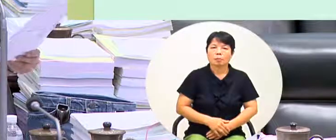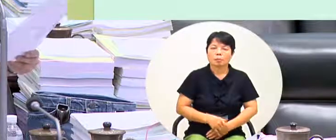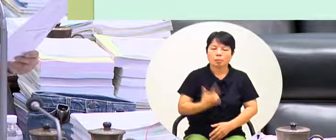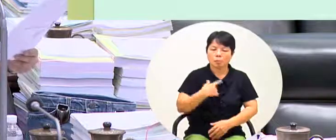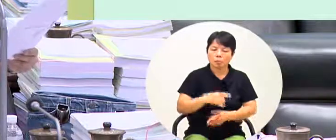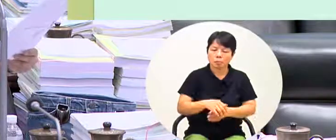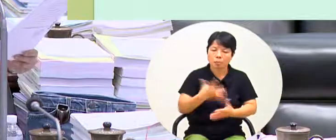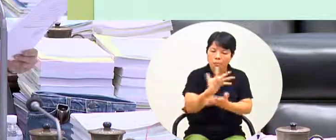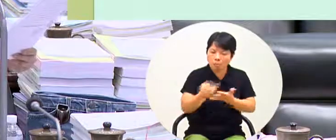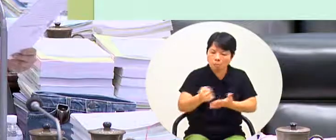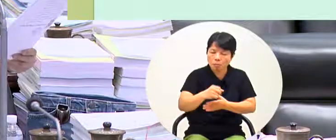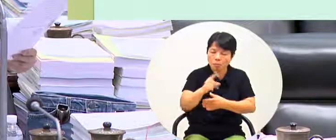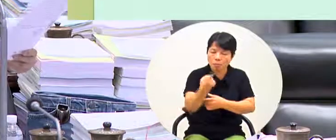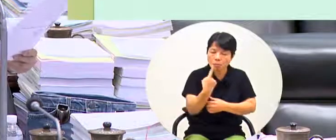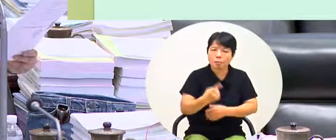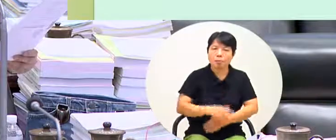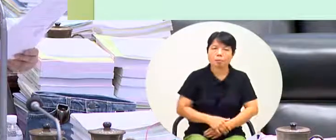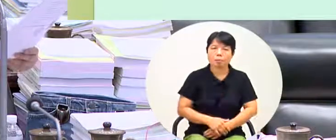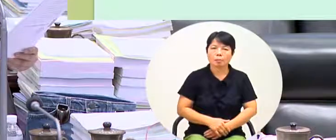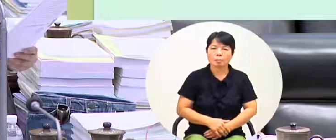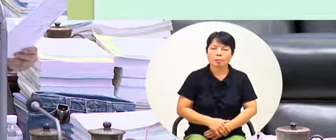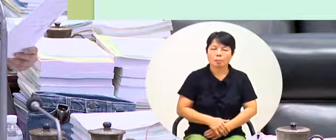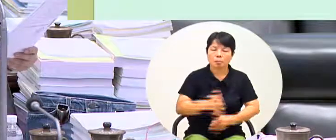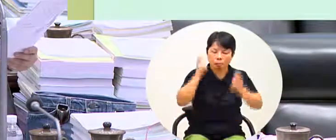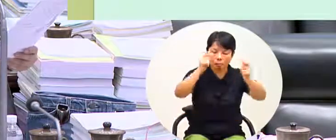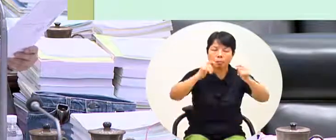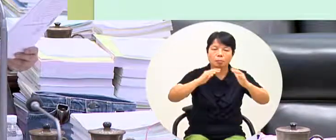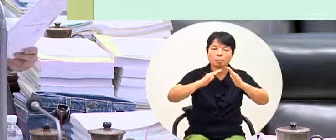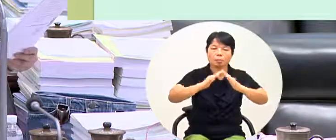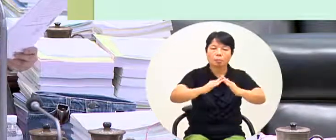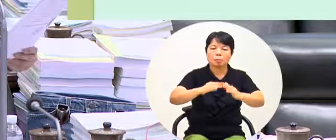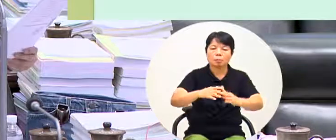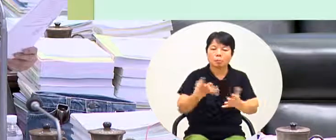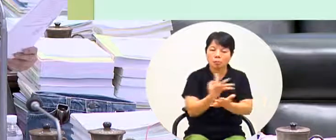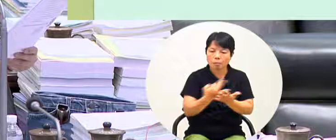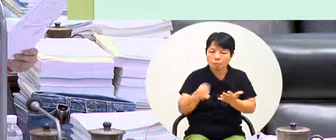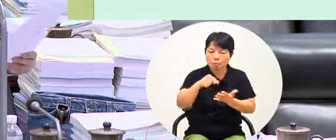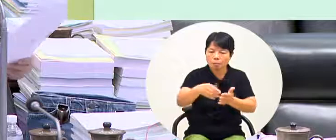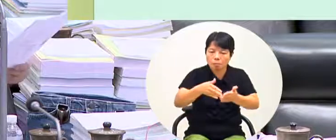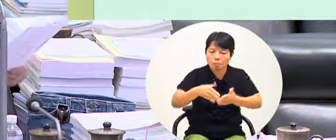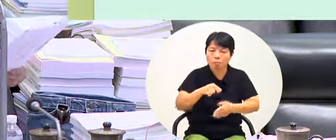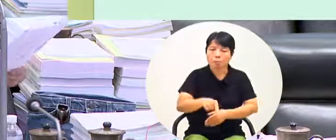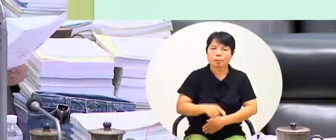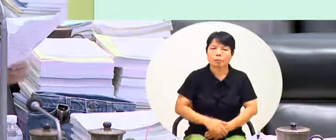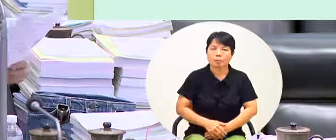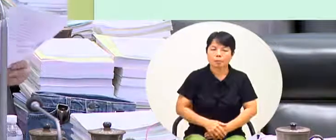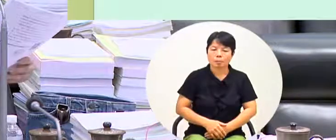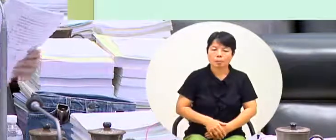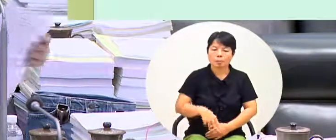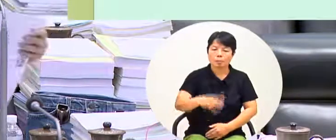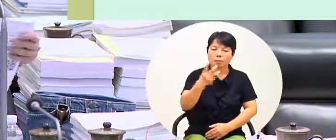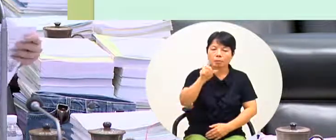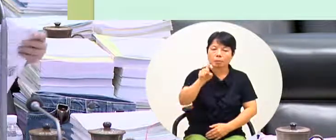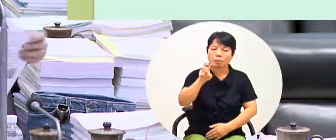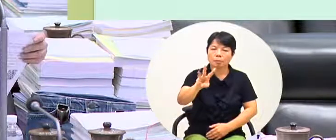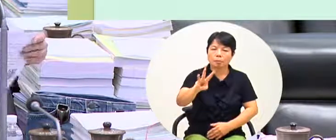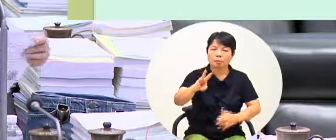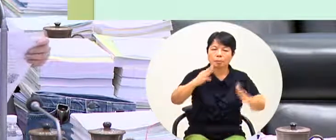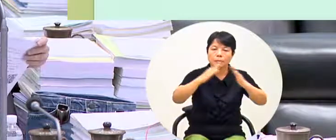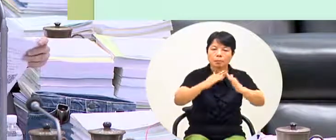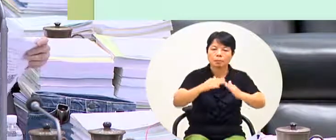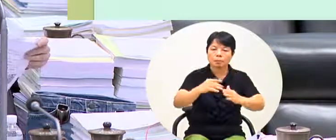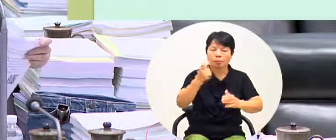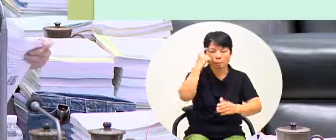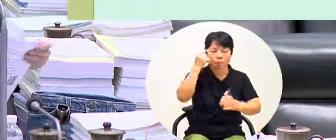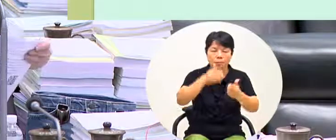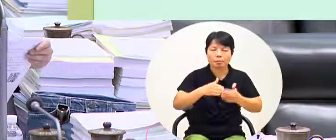雄需要的数目是这样吗？那么现在是313户哦，所以我想了解一下，到底这个数